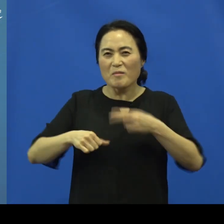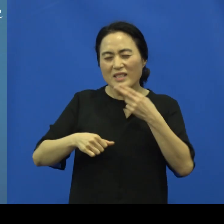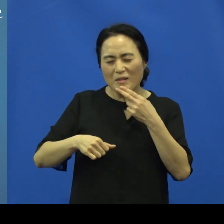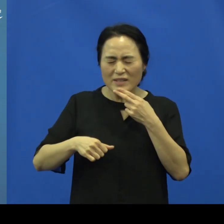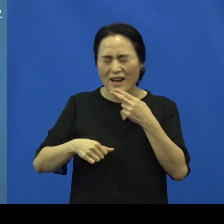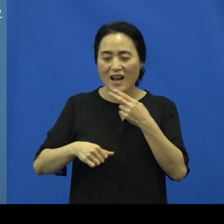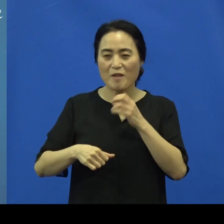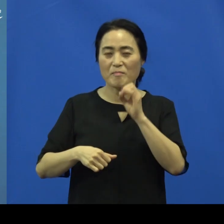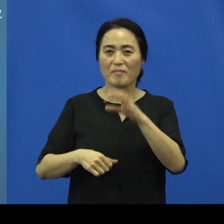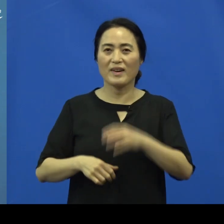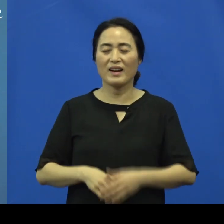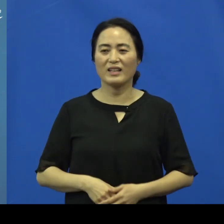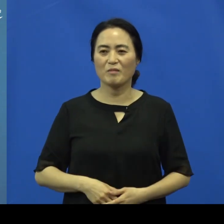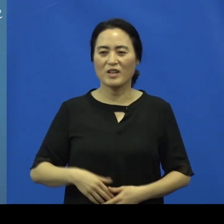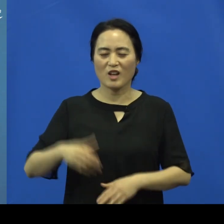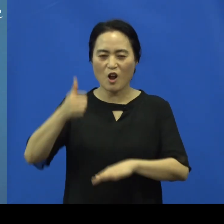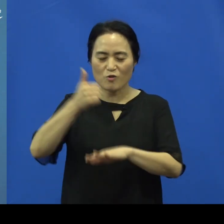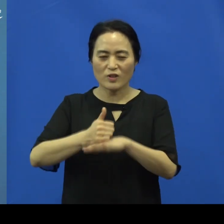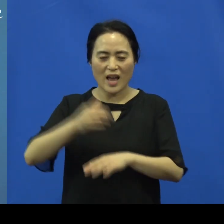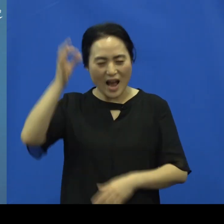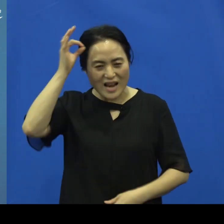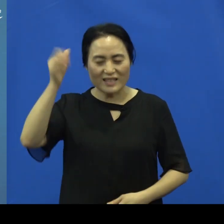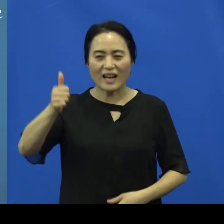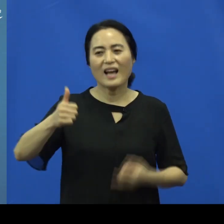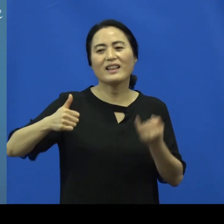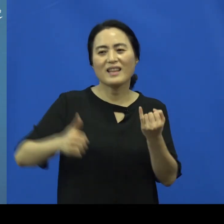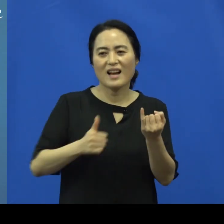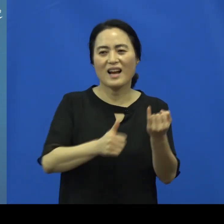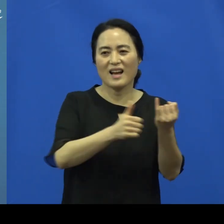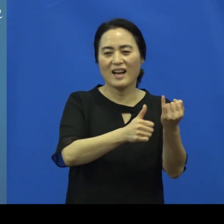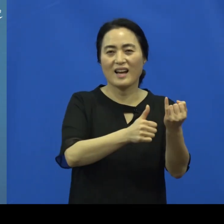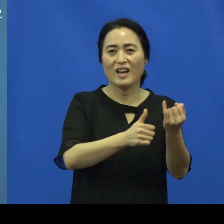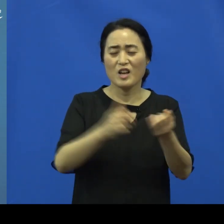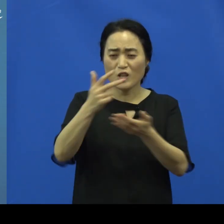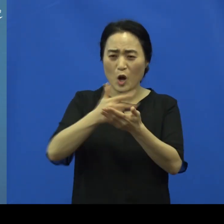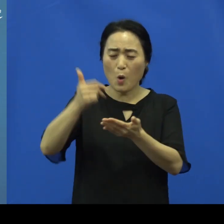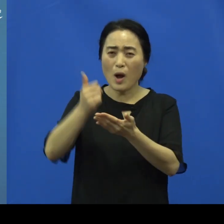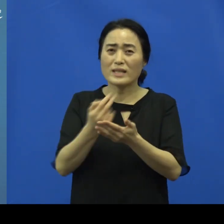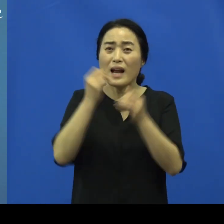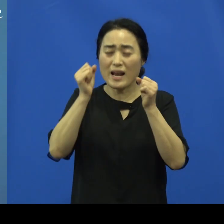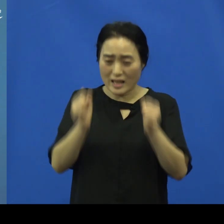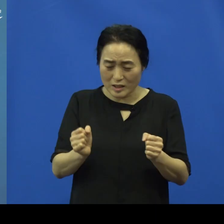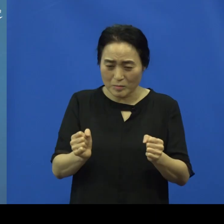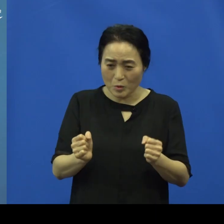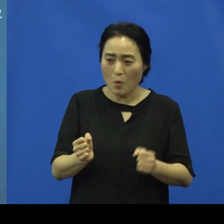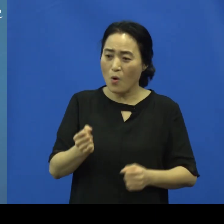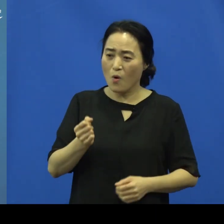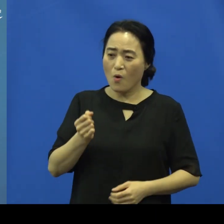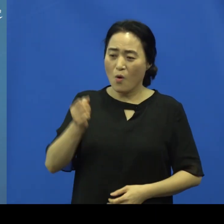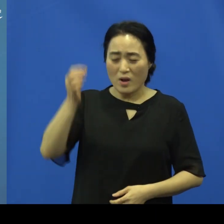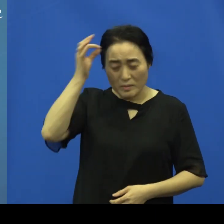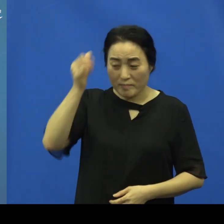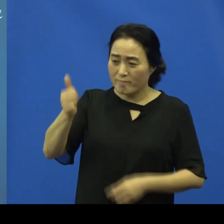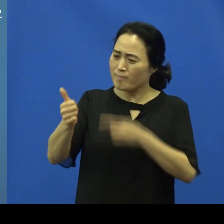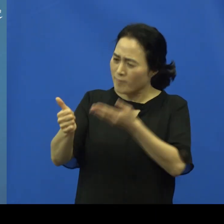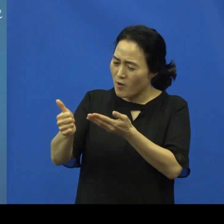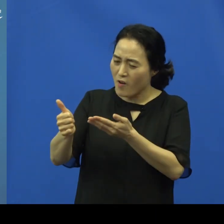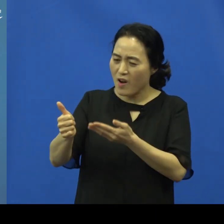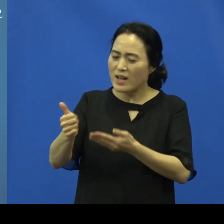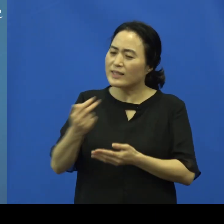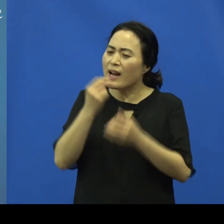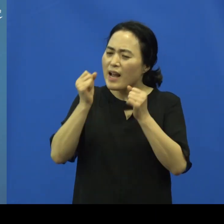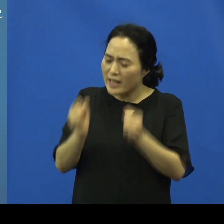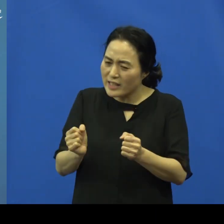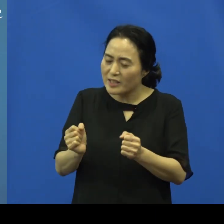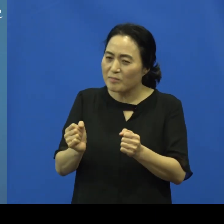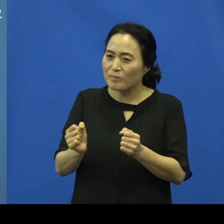자, 오늘 여기서 여인이 한 말이 뭐죠? 여호와께서 살아계심과 당신의 영혼이 살아계심을 두고 맹세합니다. 그러니까